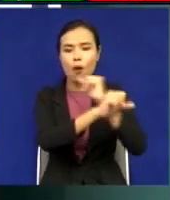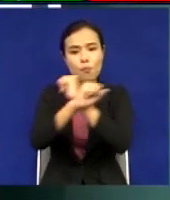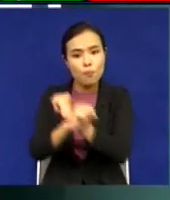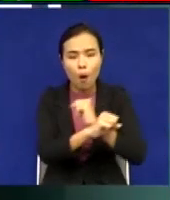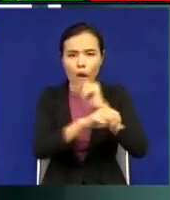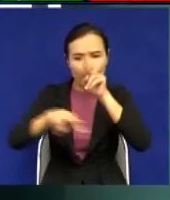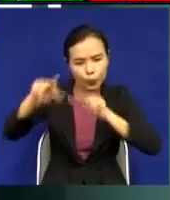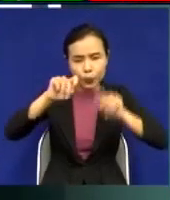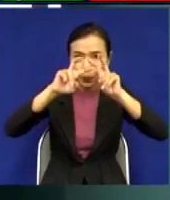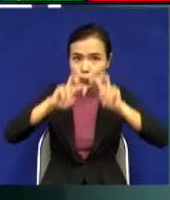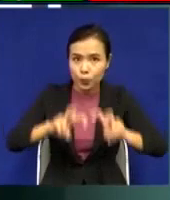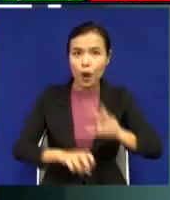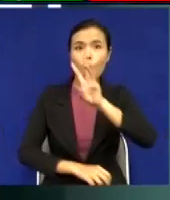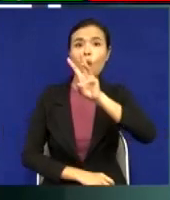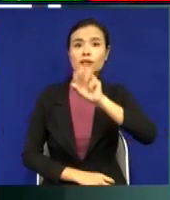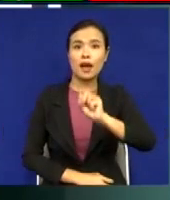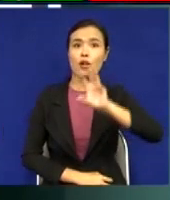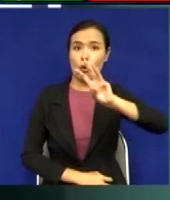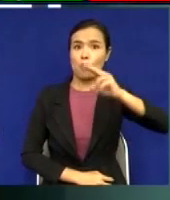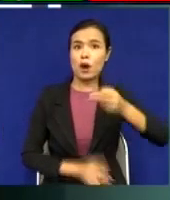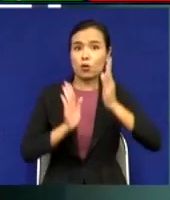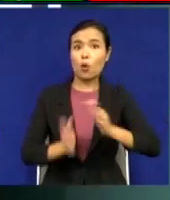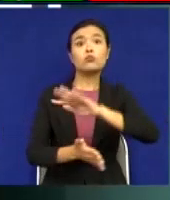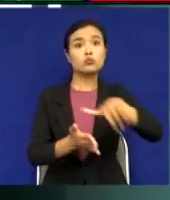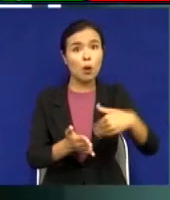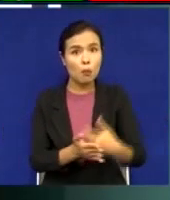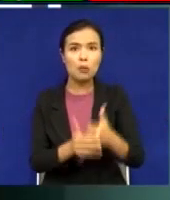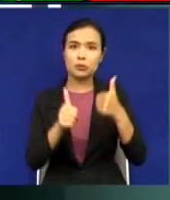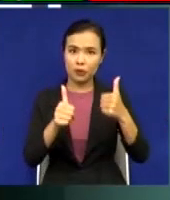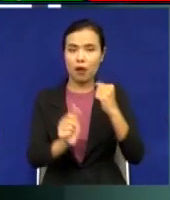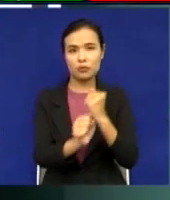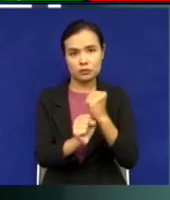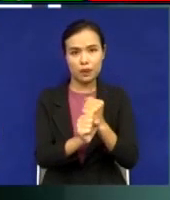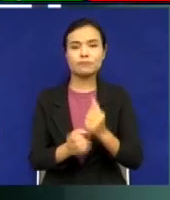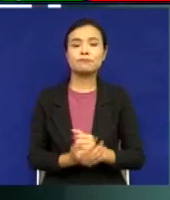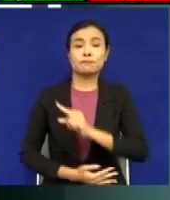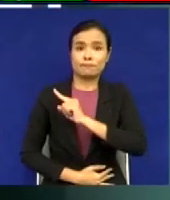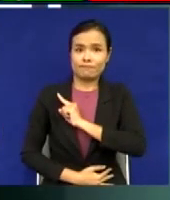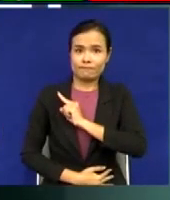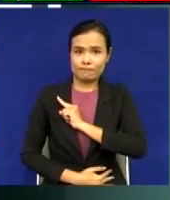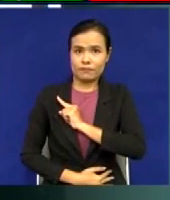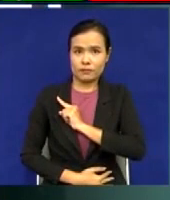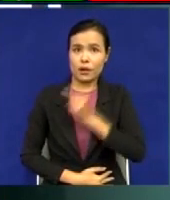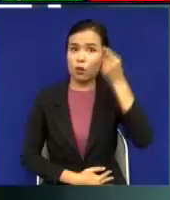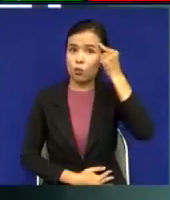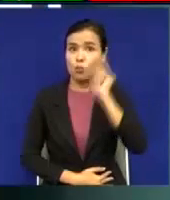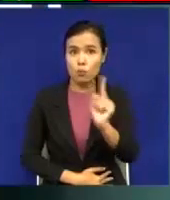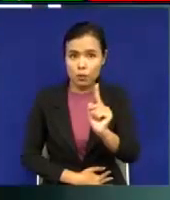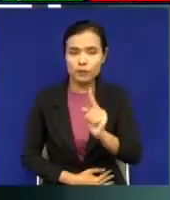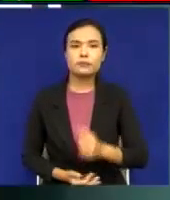น 660,000 กว่าคนนะครับในภารกิจนี้นะครับเราทราบกันดีไม่ว่าจะเป็น